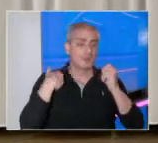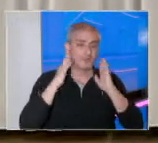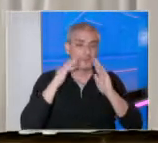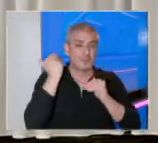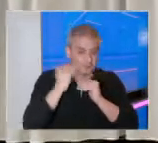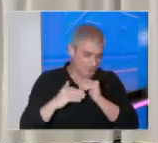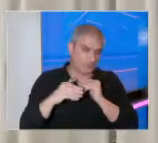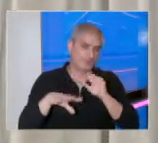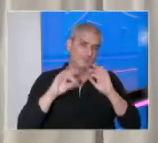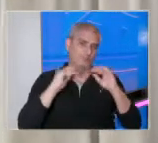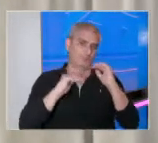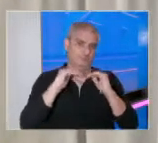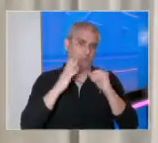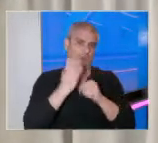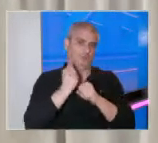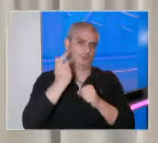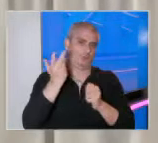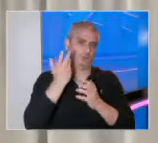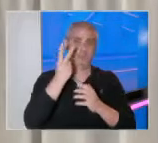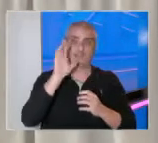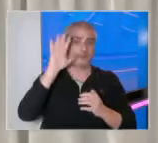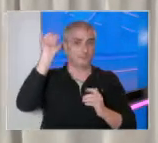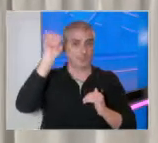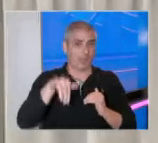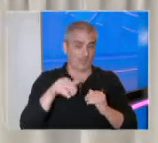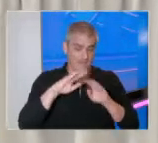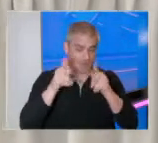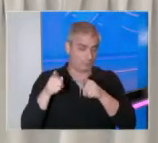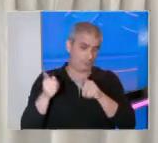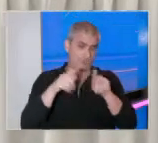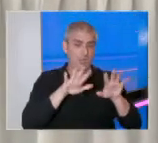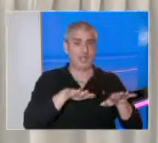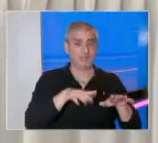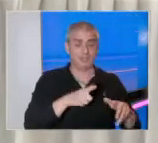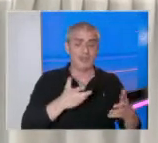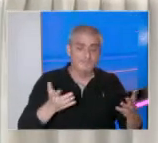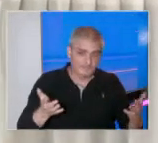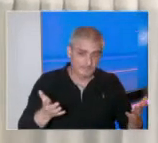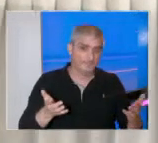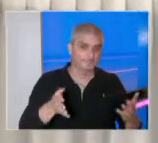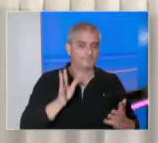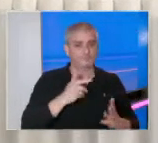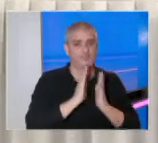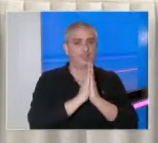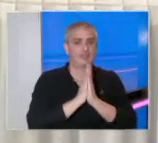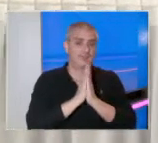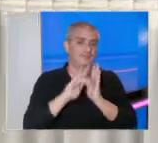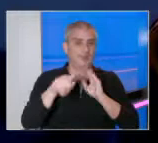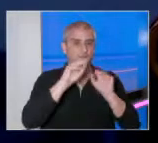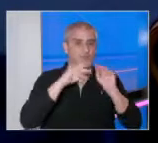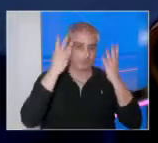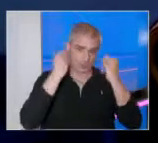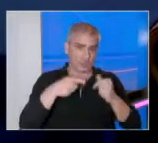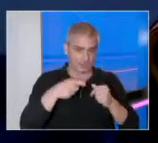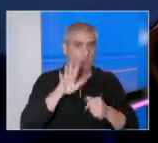דבר יגיעו לאיזשהו איזון, הרי הצליחו להוריד את זה מ-25,000 שקלים למוסדות, ל-10,000 שקלים חרדים. יש תקווה בקרב המפלגות